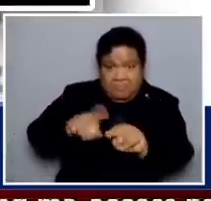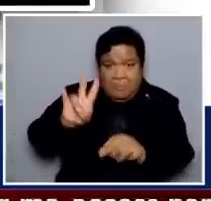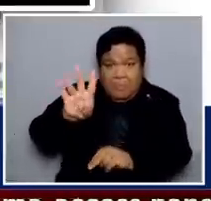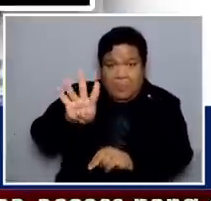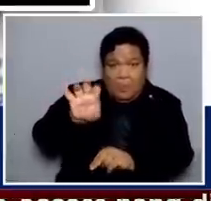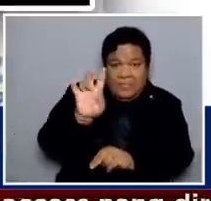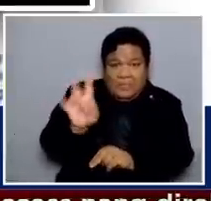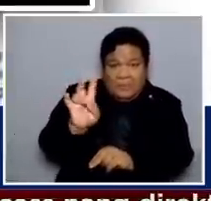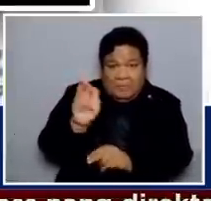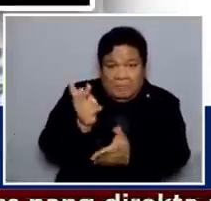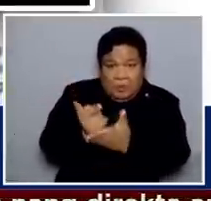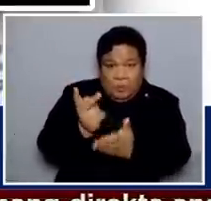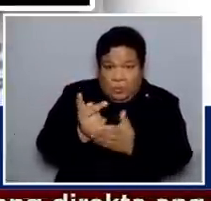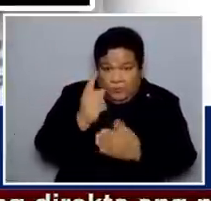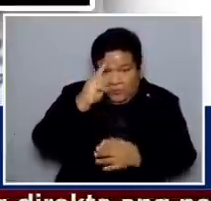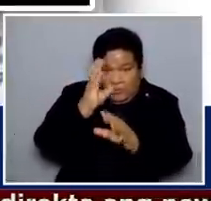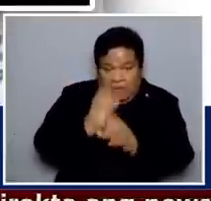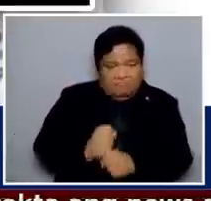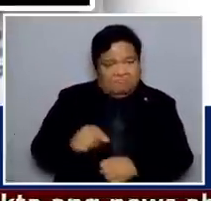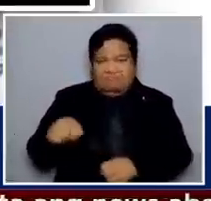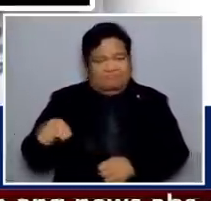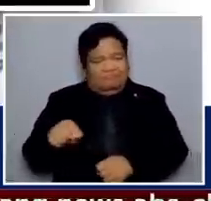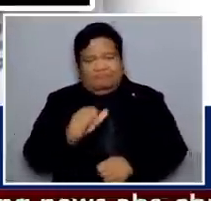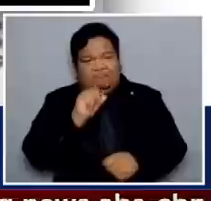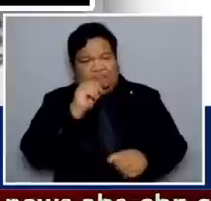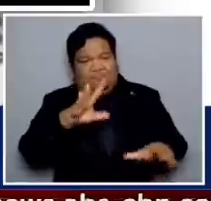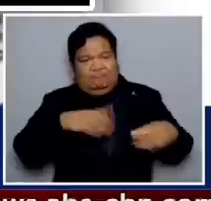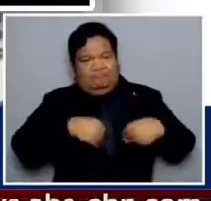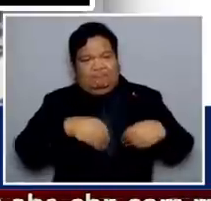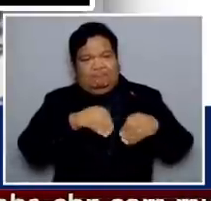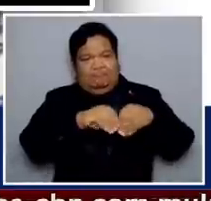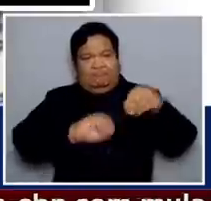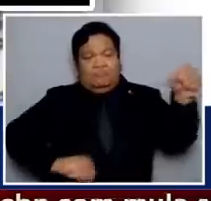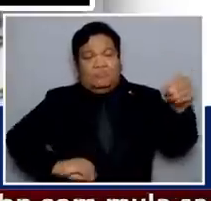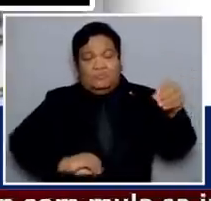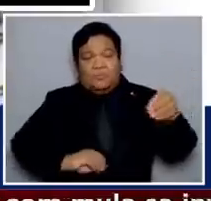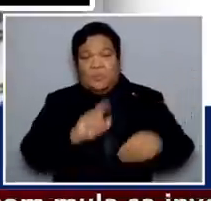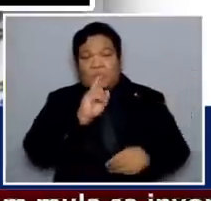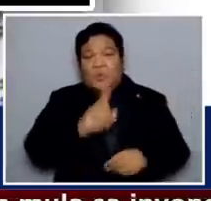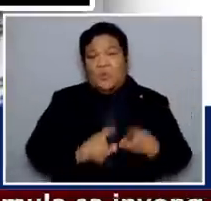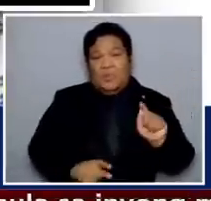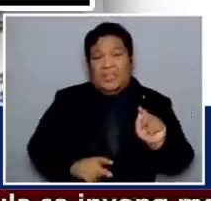hike ng grupong TUCP na naglalayong gawing 1,007